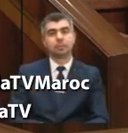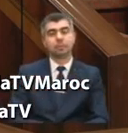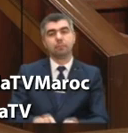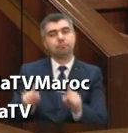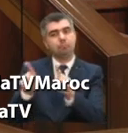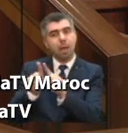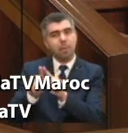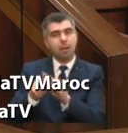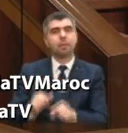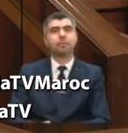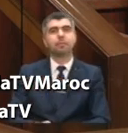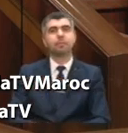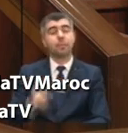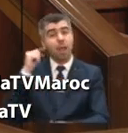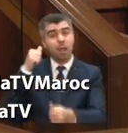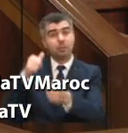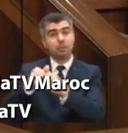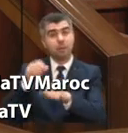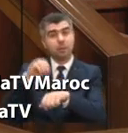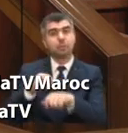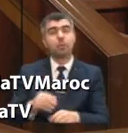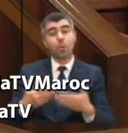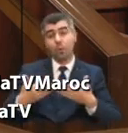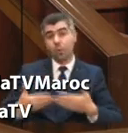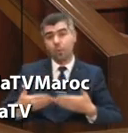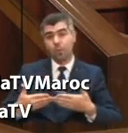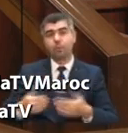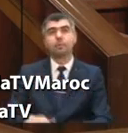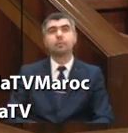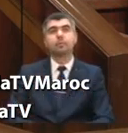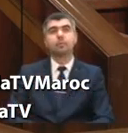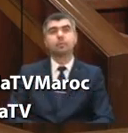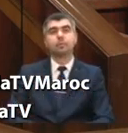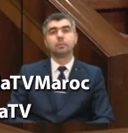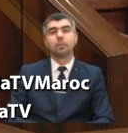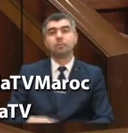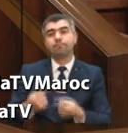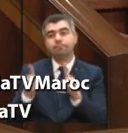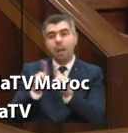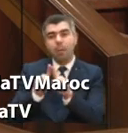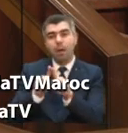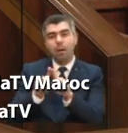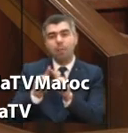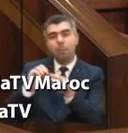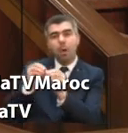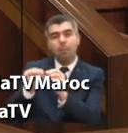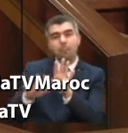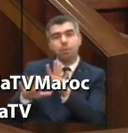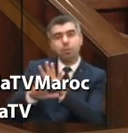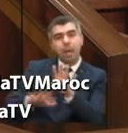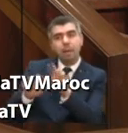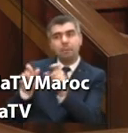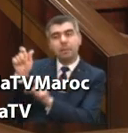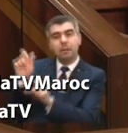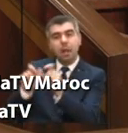نفس الحالة. أنه هو نستحضر أيضا اليوم الأزمة والوضعية الاجتماعية الصعبة اللي تعيشوها آلاف